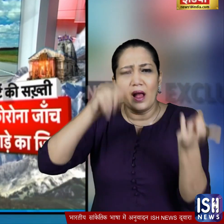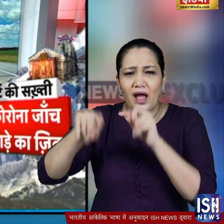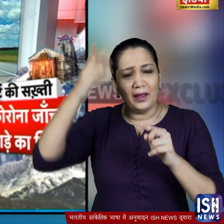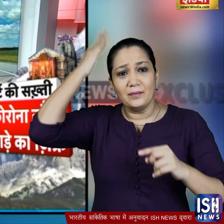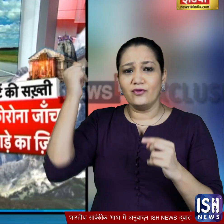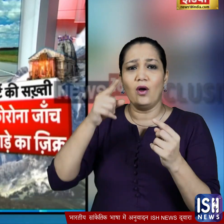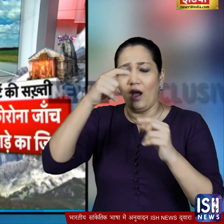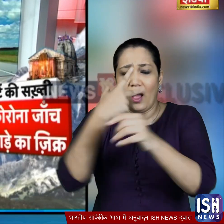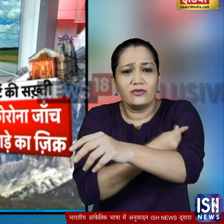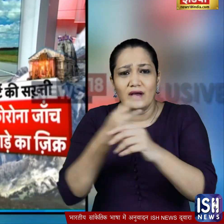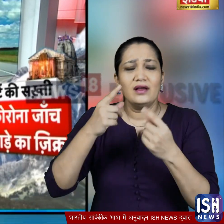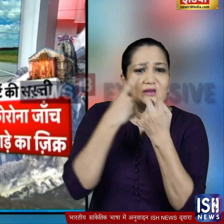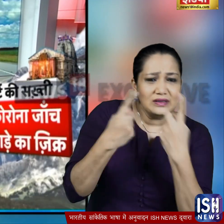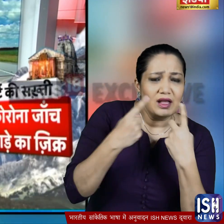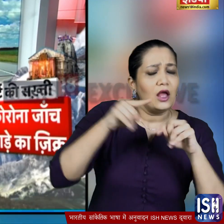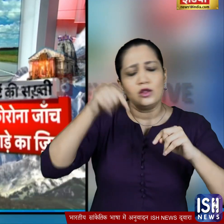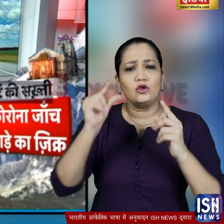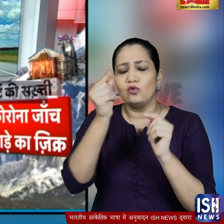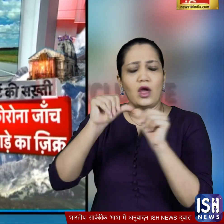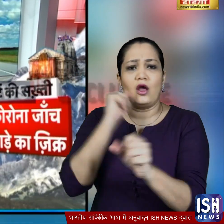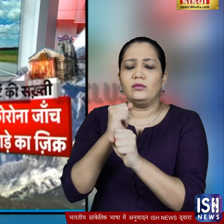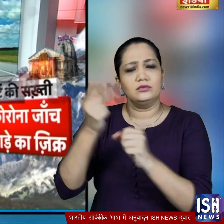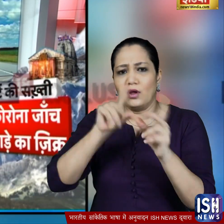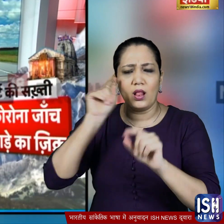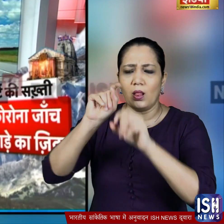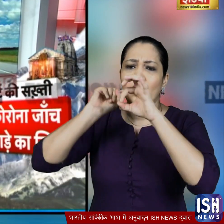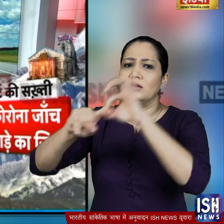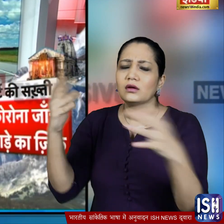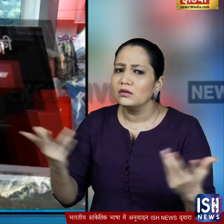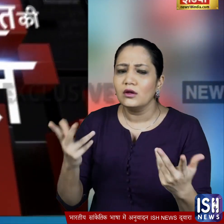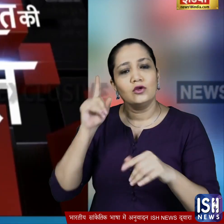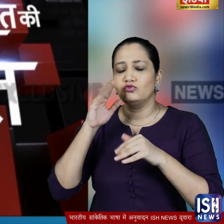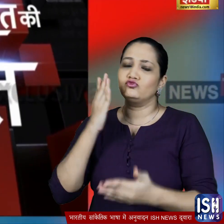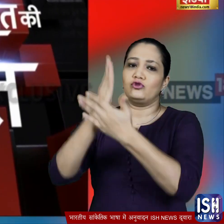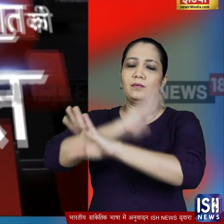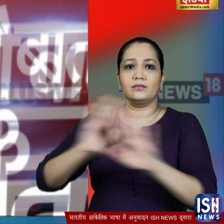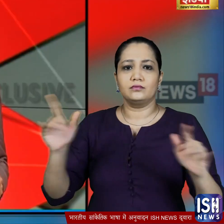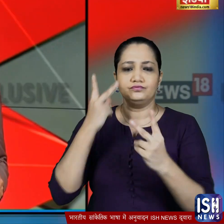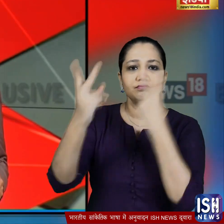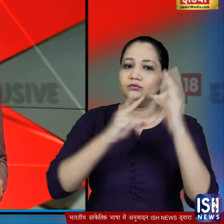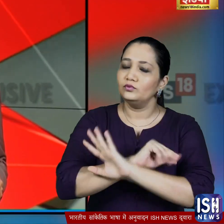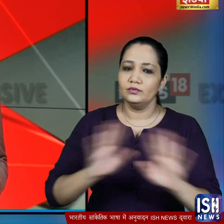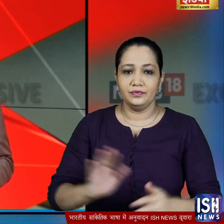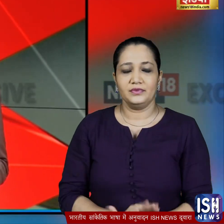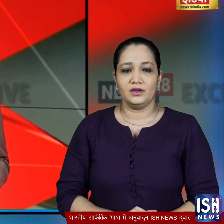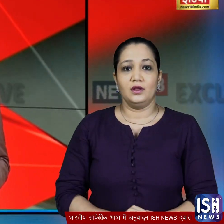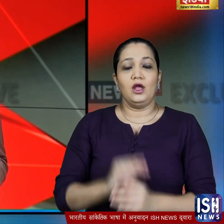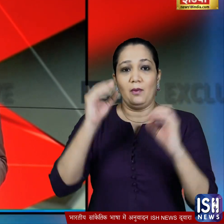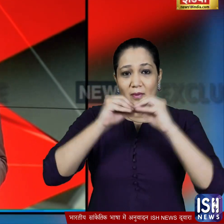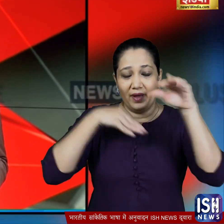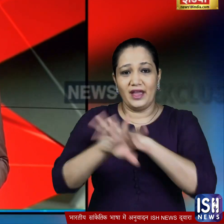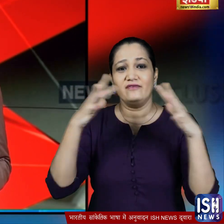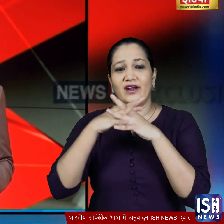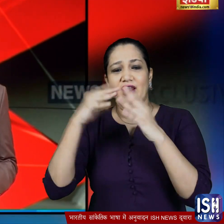हुए उत्तराखंड सरकार के फैसले पर सवाल खड़े कर दिए और यात्रा पर रोक लगा दी। मुंबई के वडाला रोड स्टेशन से एक चौंकाने वाली